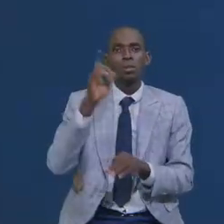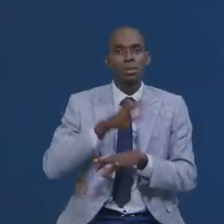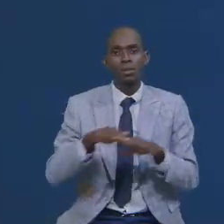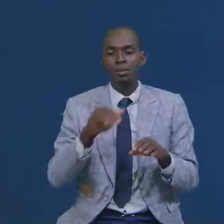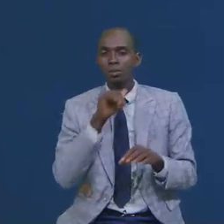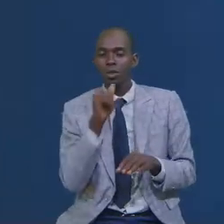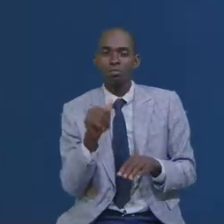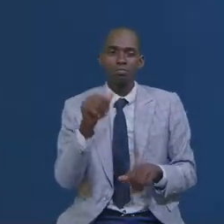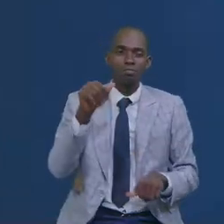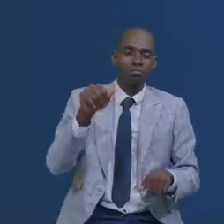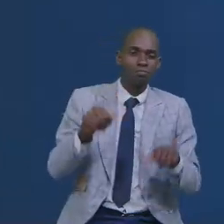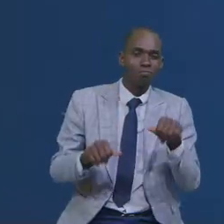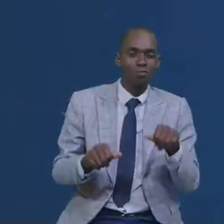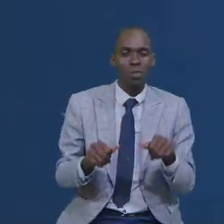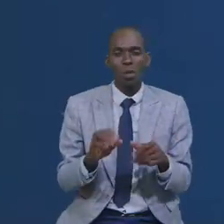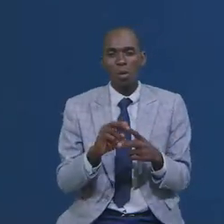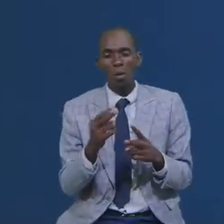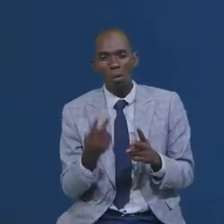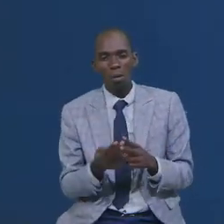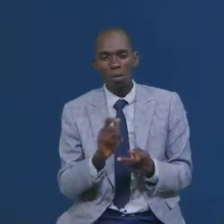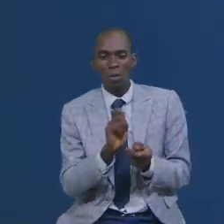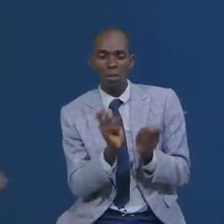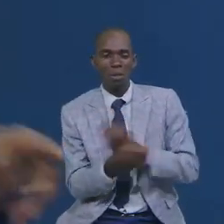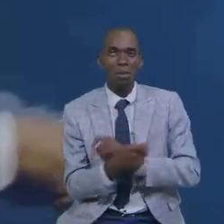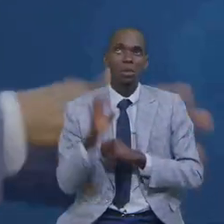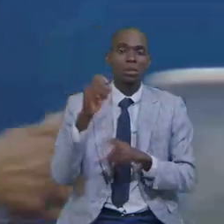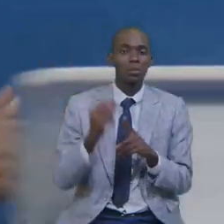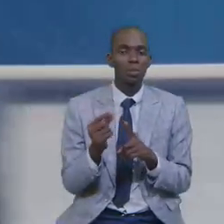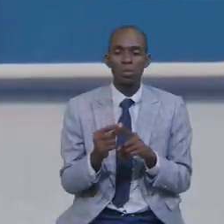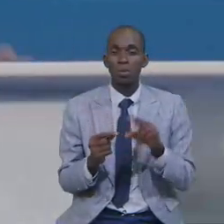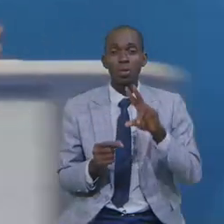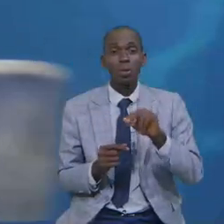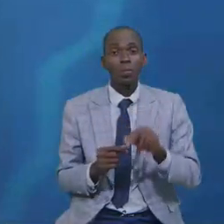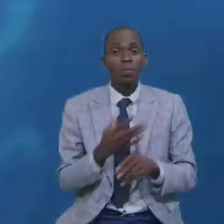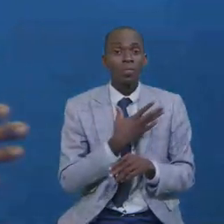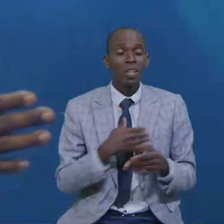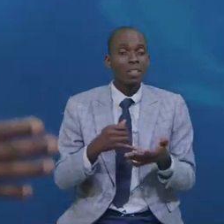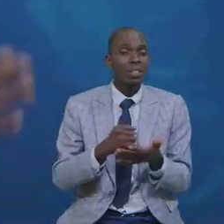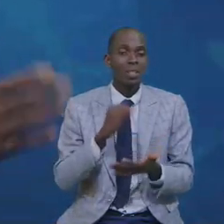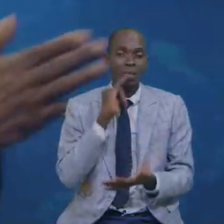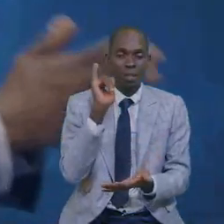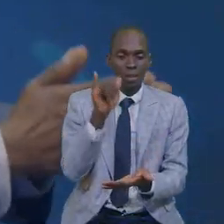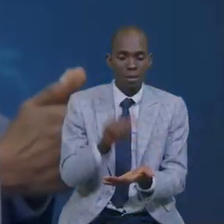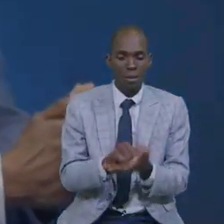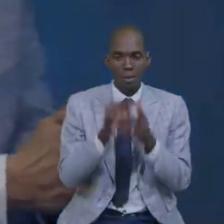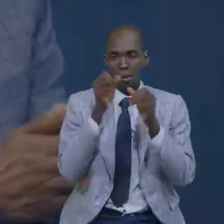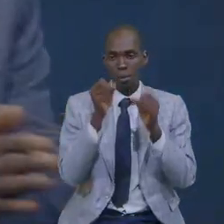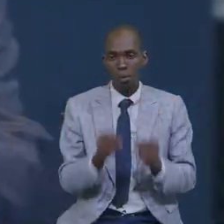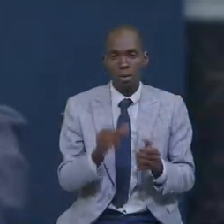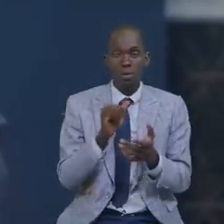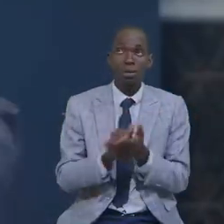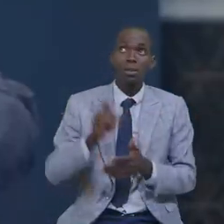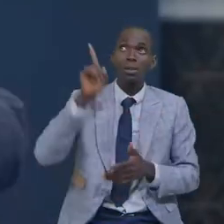il ne vacille pas il ne tremble pas il ne change pas et c'est cette puissance